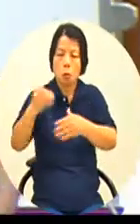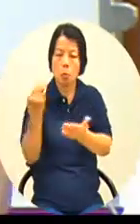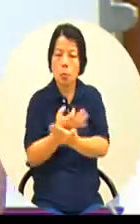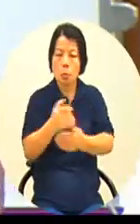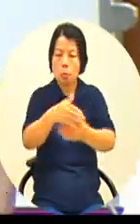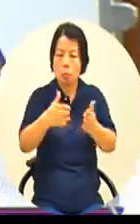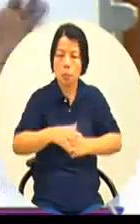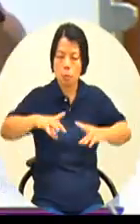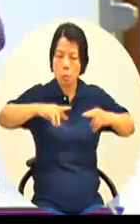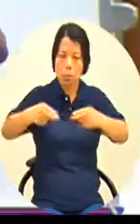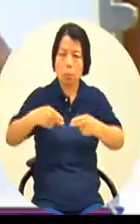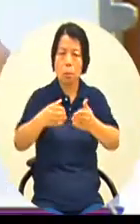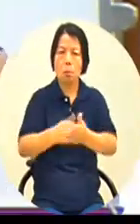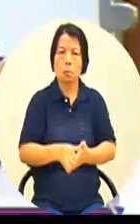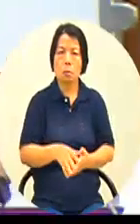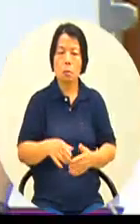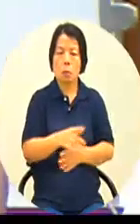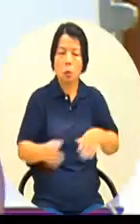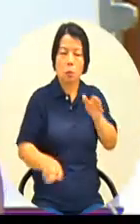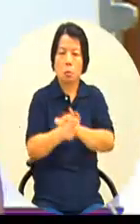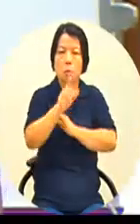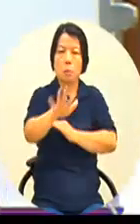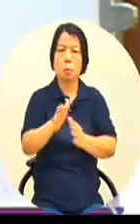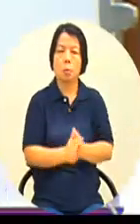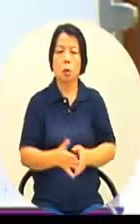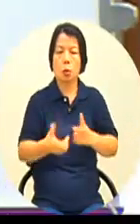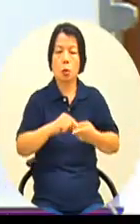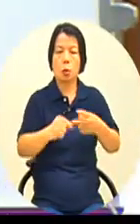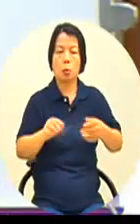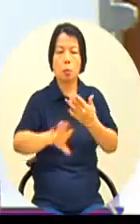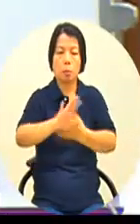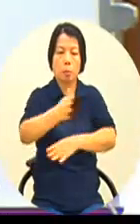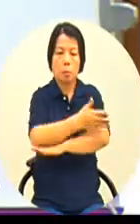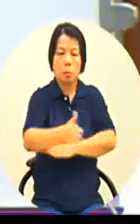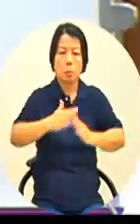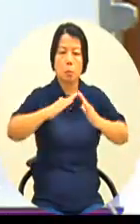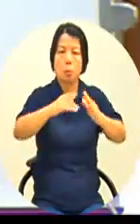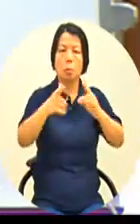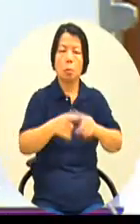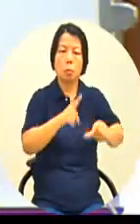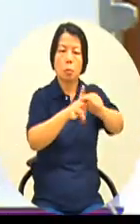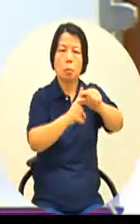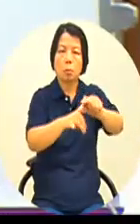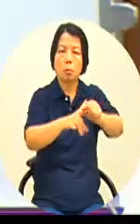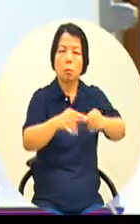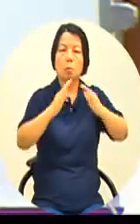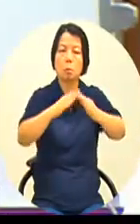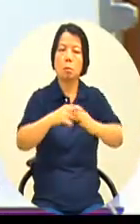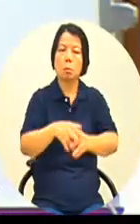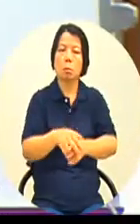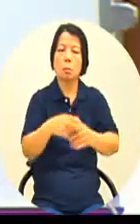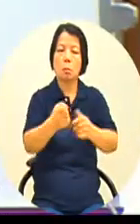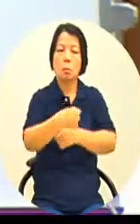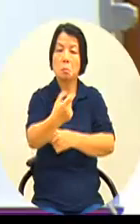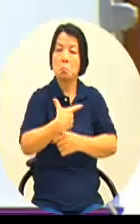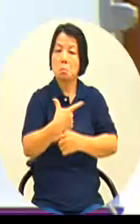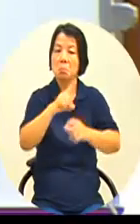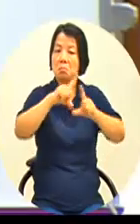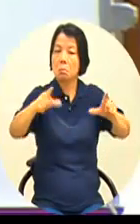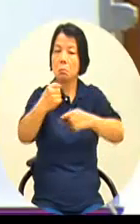除，回归啊，跟别的县市一样，咱比台中市较小吗？咱比台南市较小